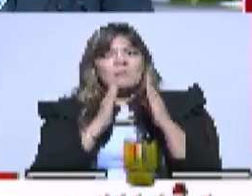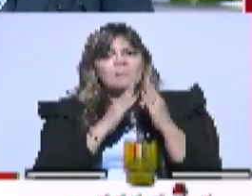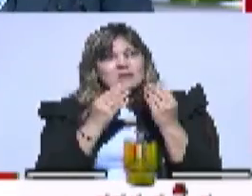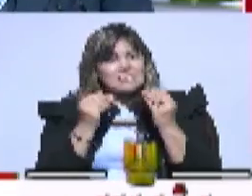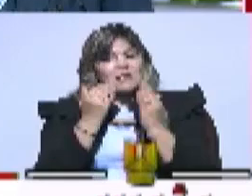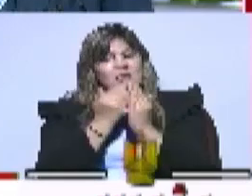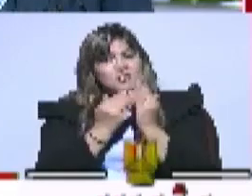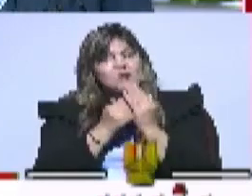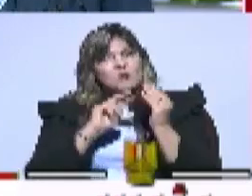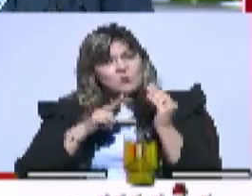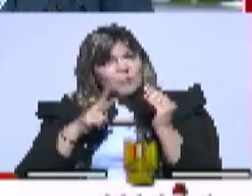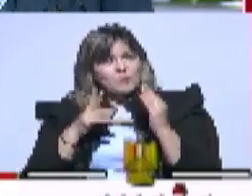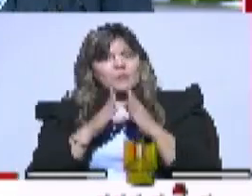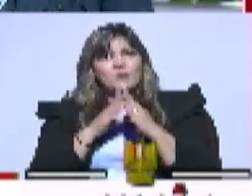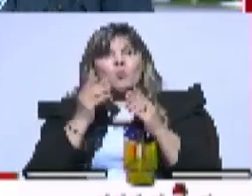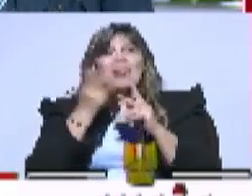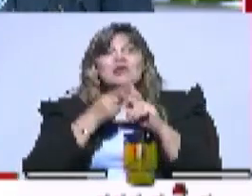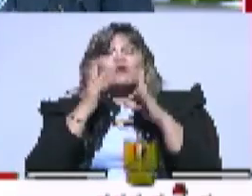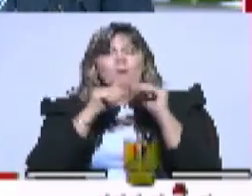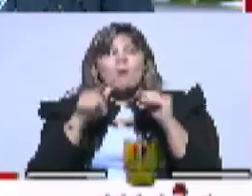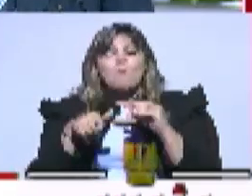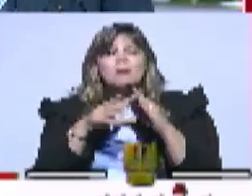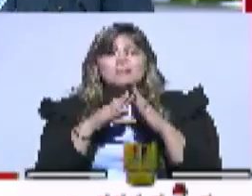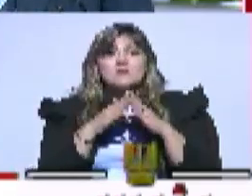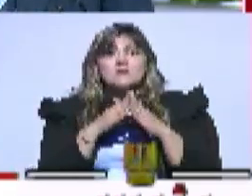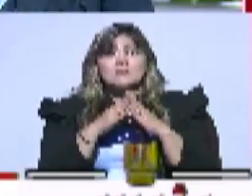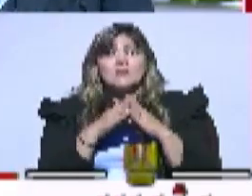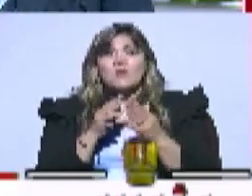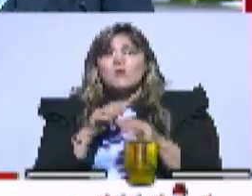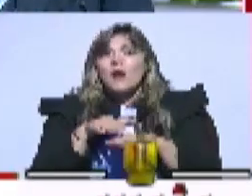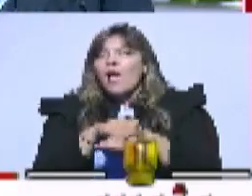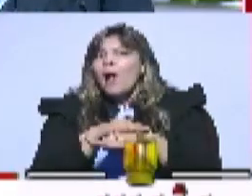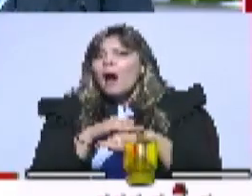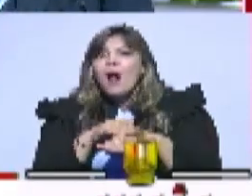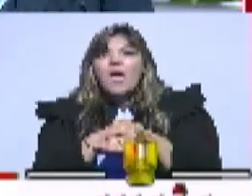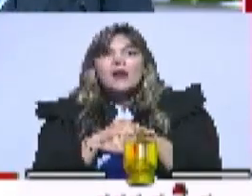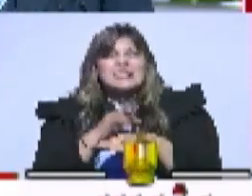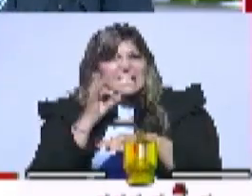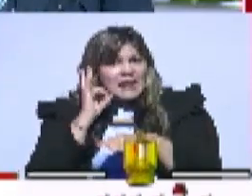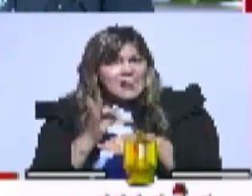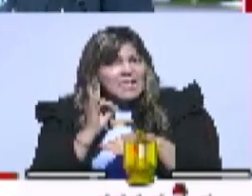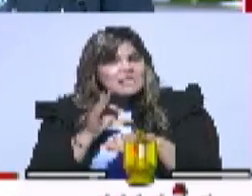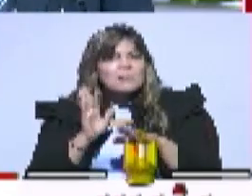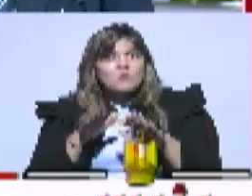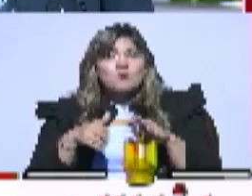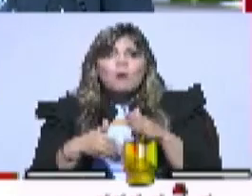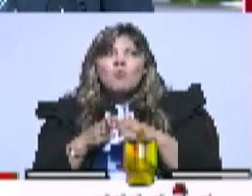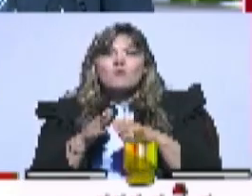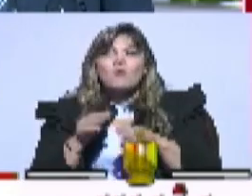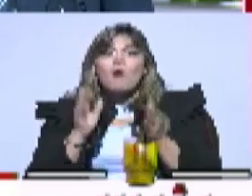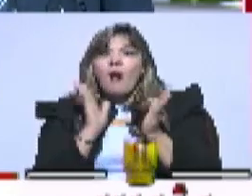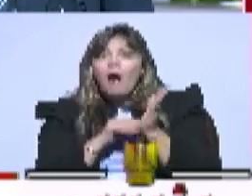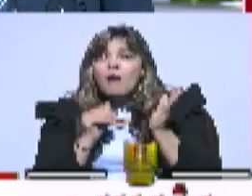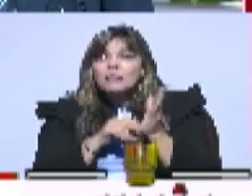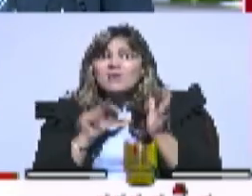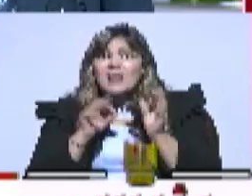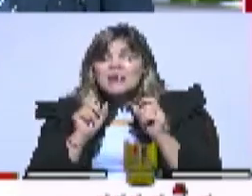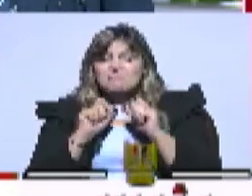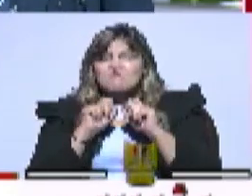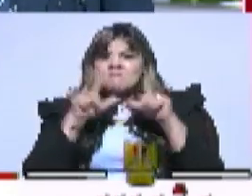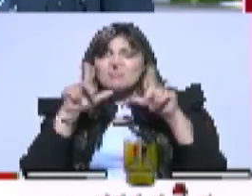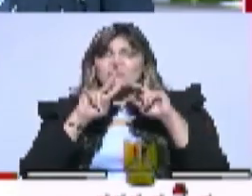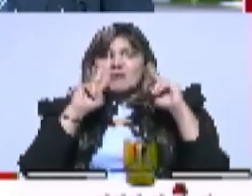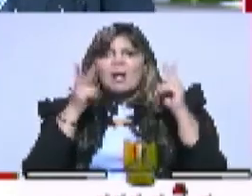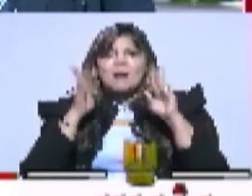زي الاقتصاد وغيره، ولا الشعب المصري حس انه لازم يكون موجود، لازم يظهر قدام